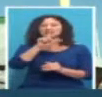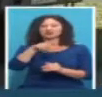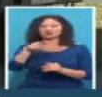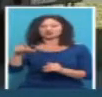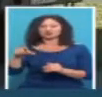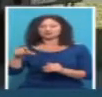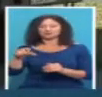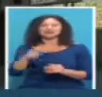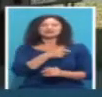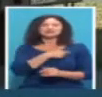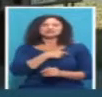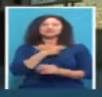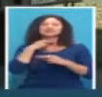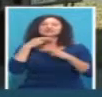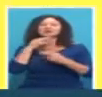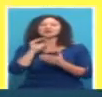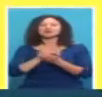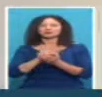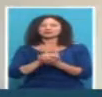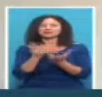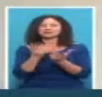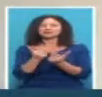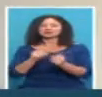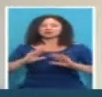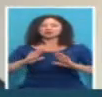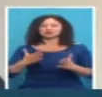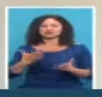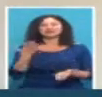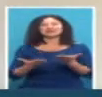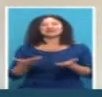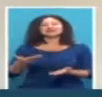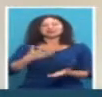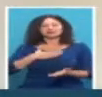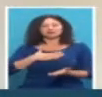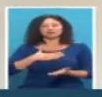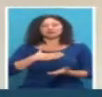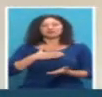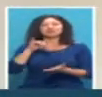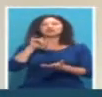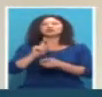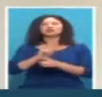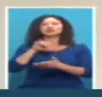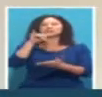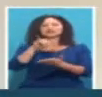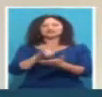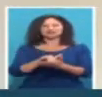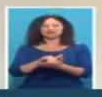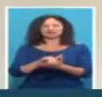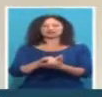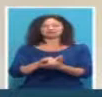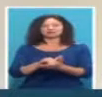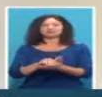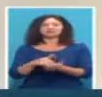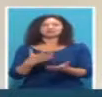Депутаты внимательно ознакомились с цифрами и ситуацией. Если мы приборы, скажем, 99 будет, мы можем уже не влиять,